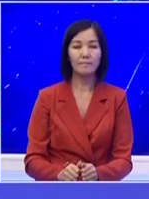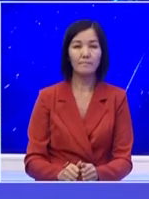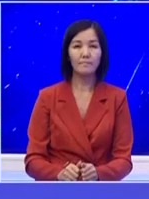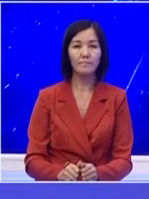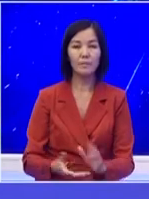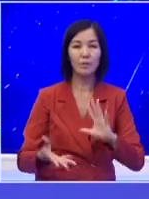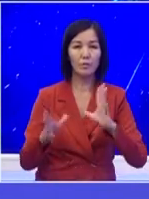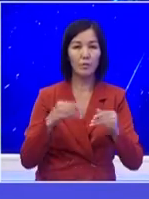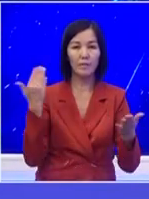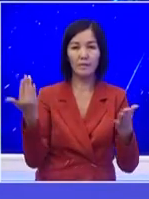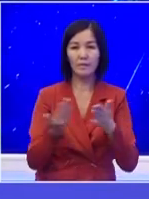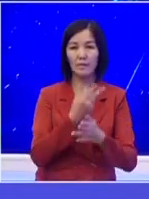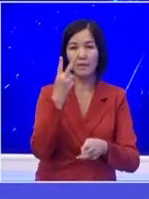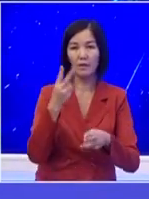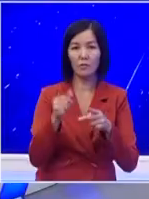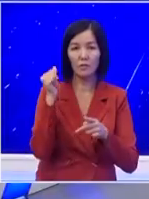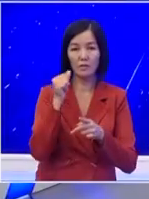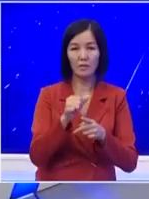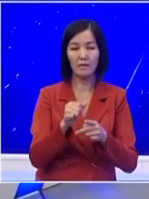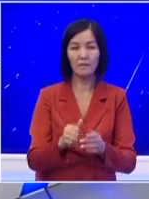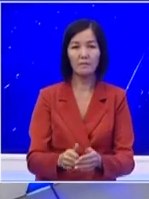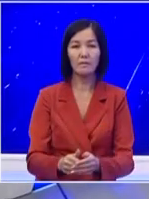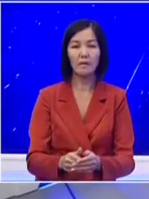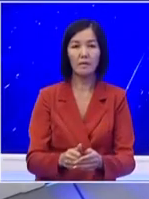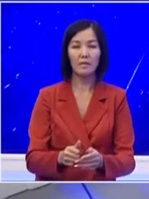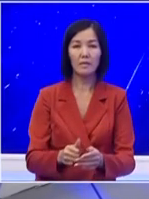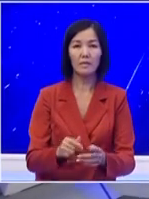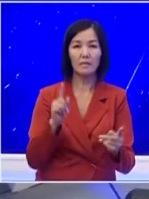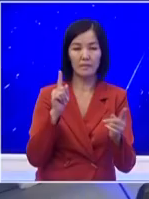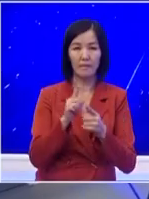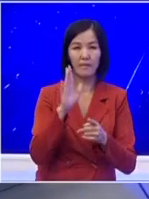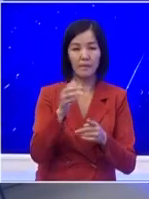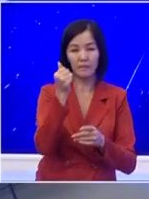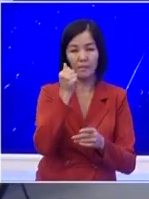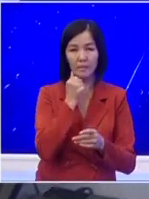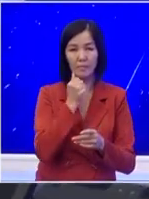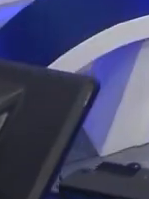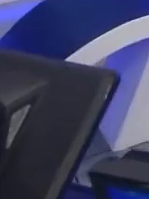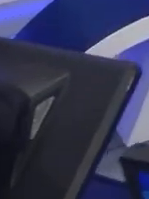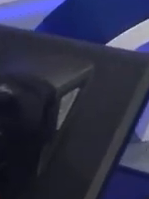Это были все события к этому часу. А я с вами прощаюсь. Встретимся завтра.